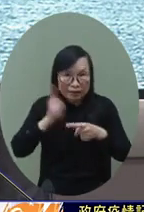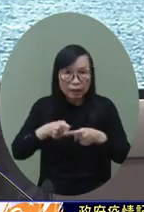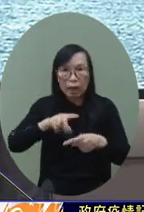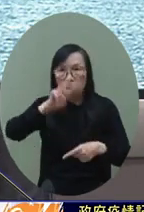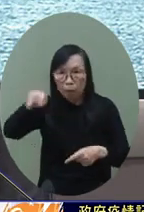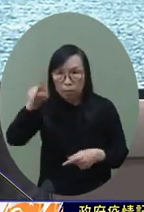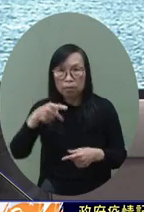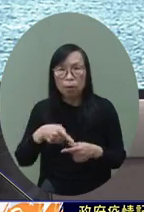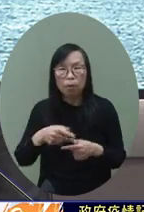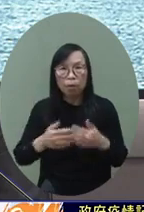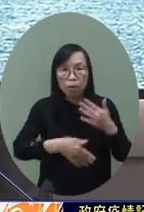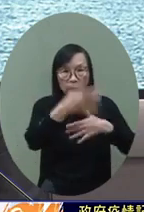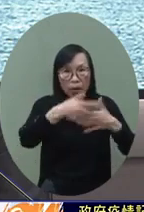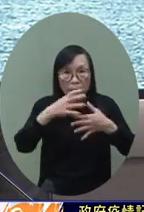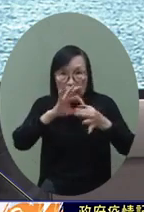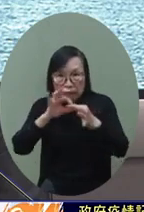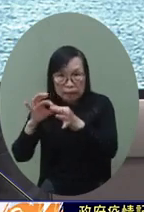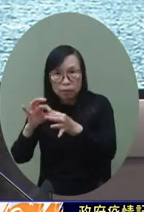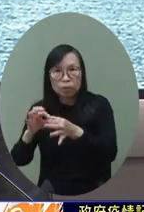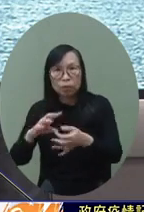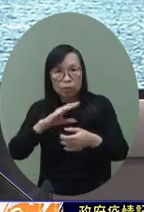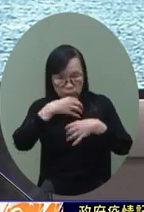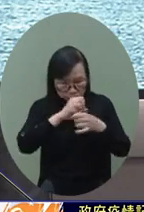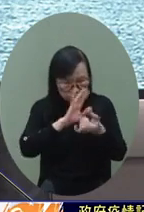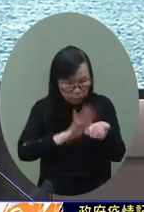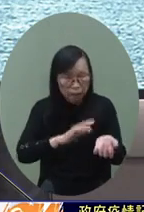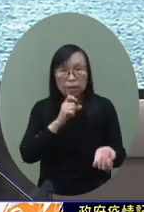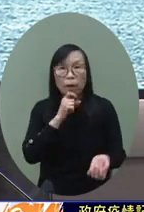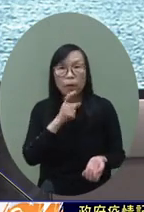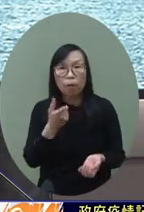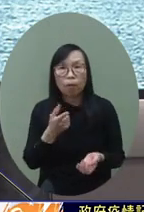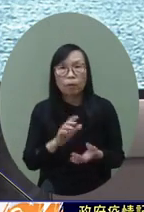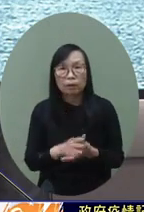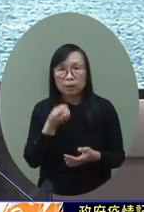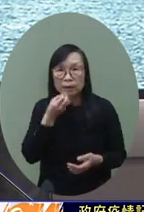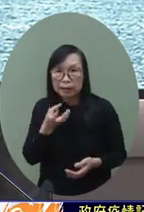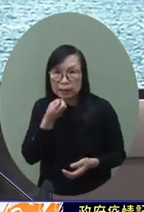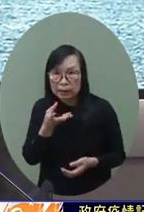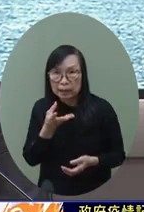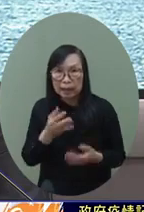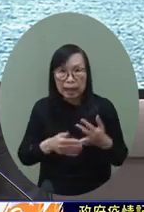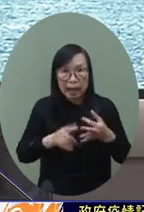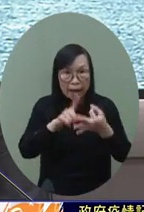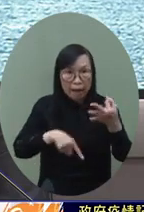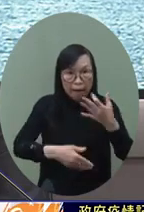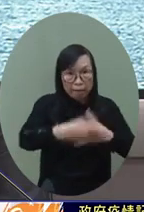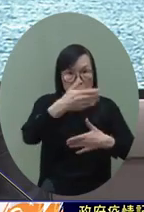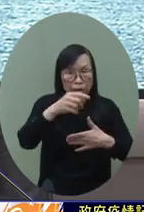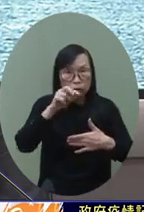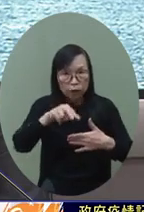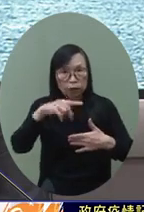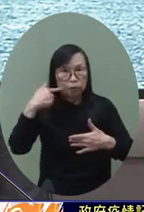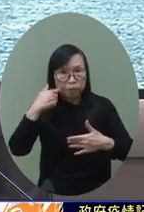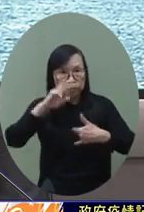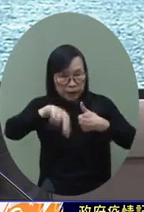幾個連續陽性嘅樣本，所以就覺得需要即係建議咧喺風澤樓做嗰一次嘅強